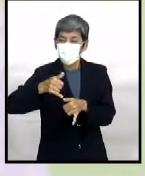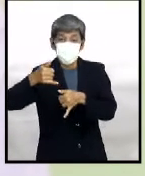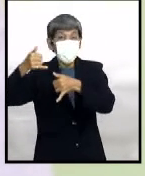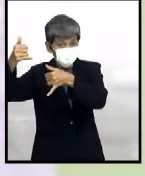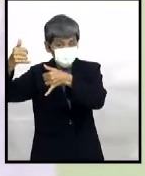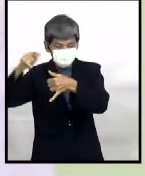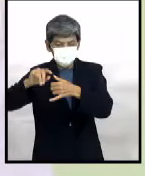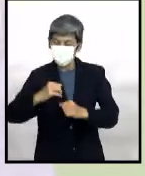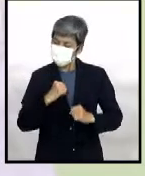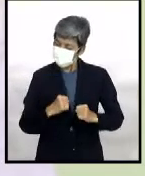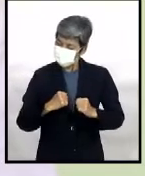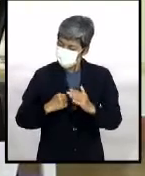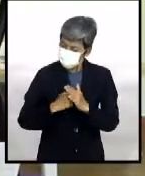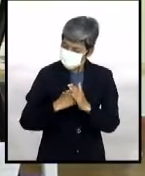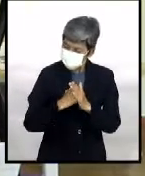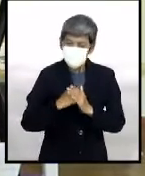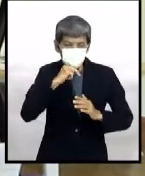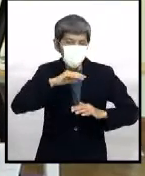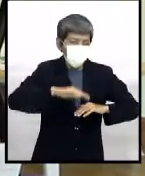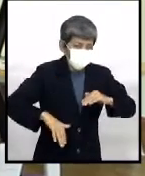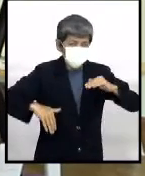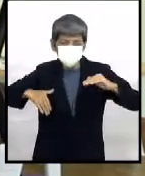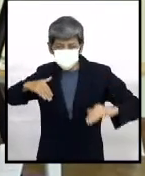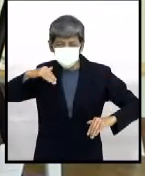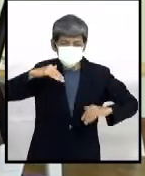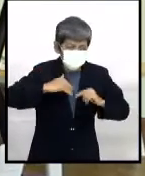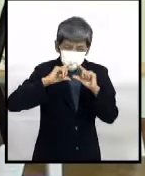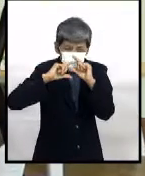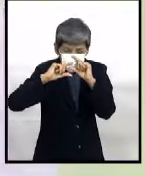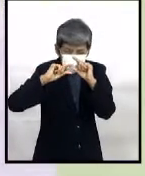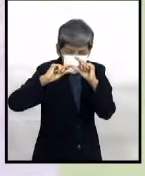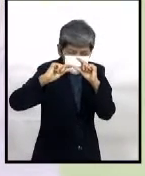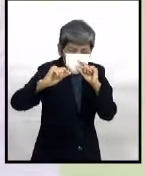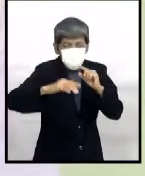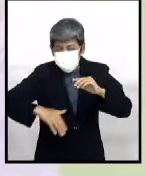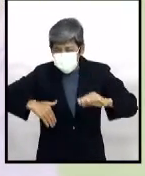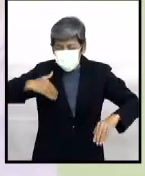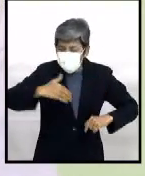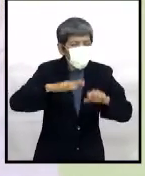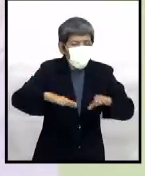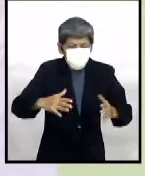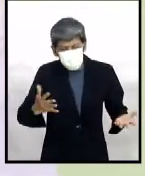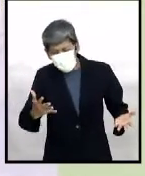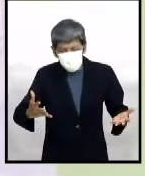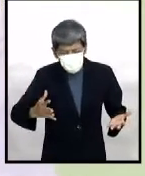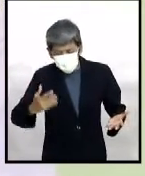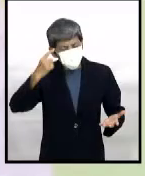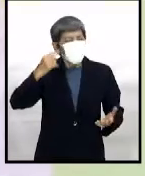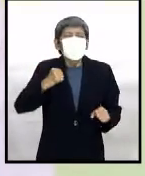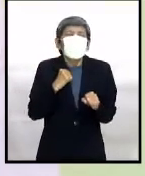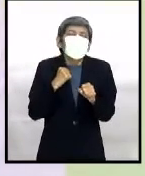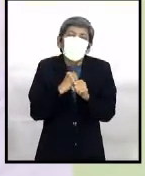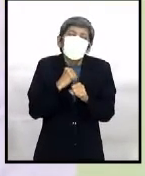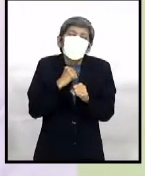คือความเพียรการว่ายน้ำที่ไม่เห็นฝั่งแต่แล้วการทำงานเพื่อเด็กนี่คือมันแทบจะไม่มีฝั่งเลยซ้ำเรา